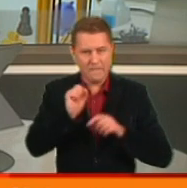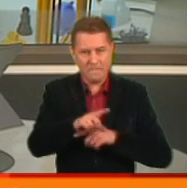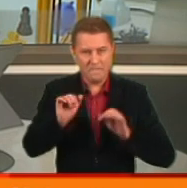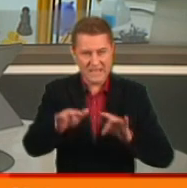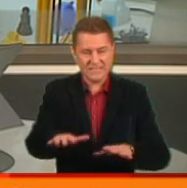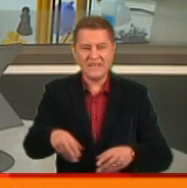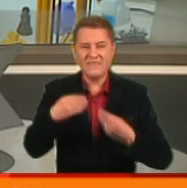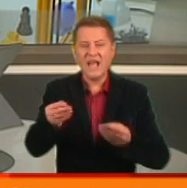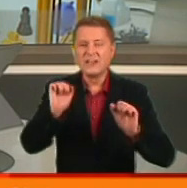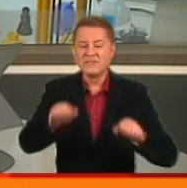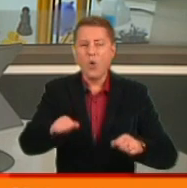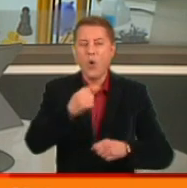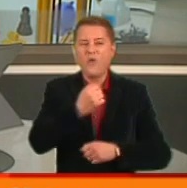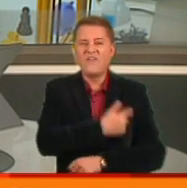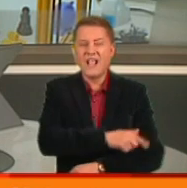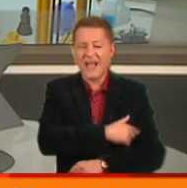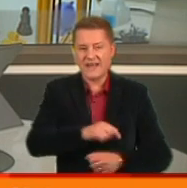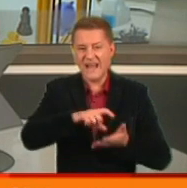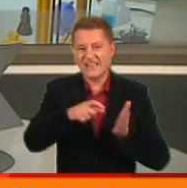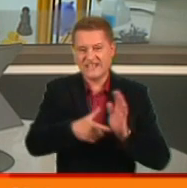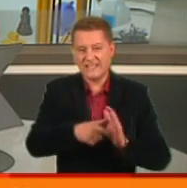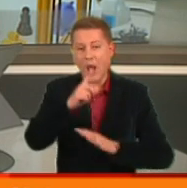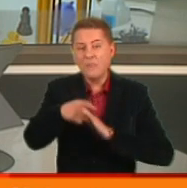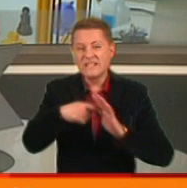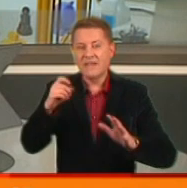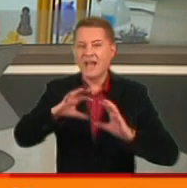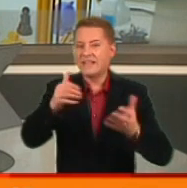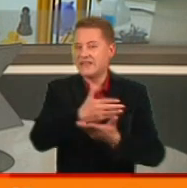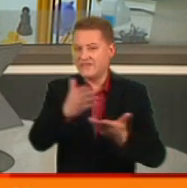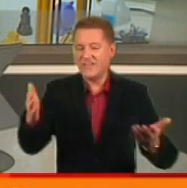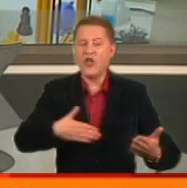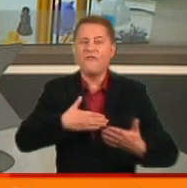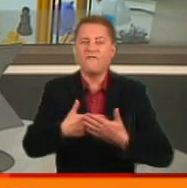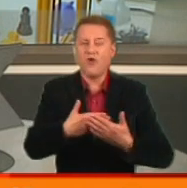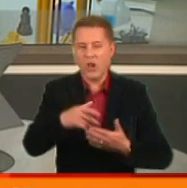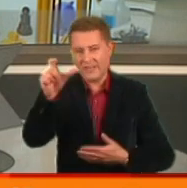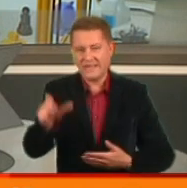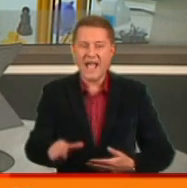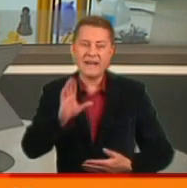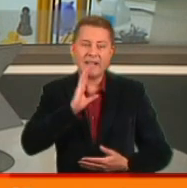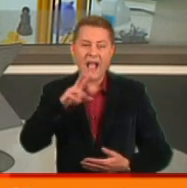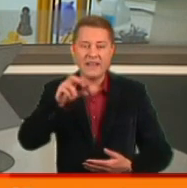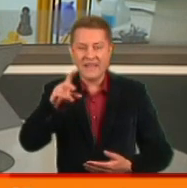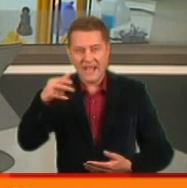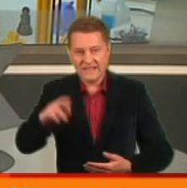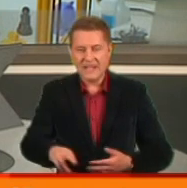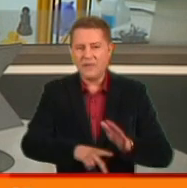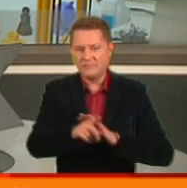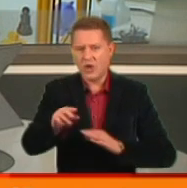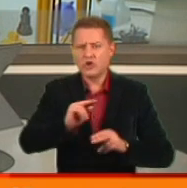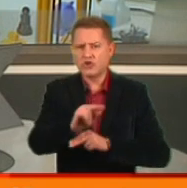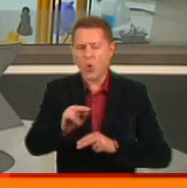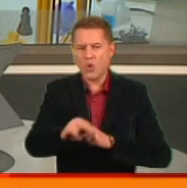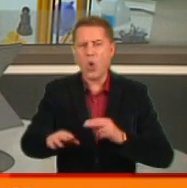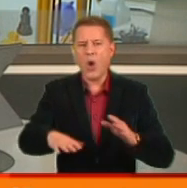дітям змогу навіть у лікарняних стінах пізнавати світ. Волонтерка Леся Кондратюк організувала унікальну школу репетиторів в